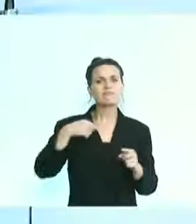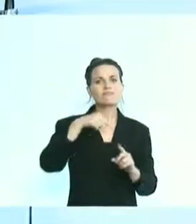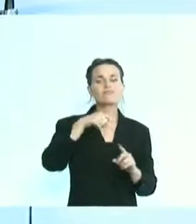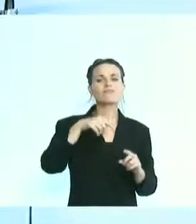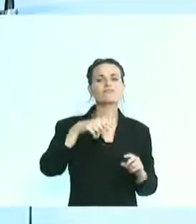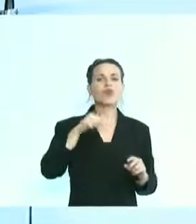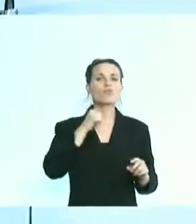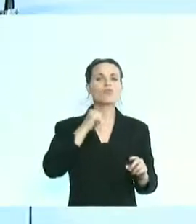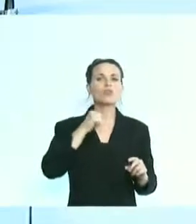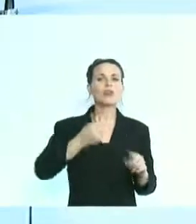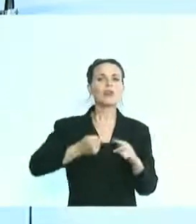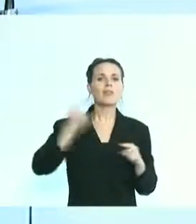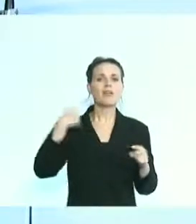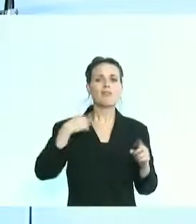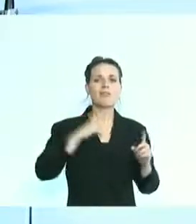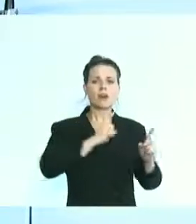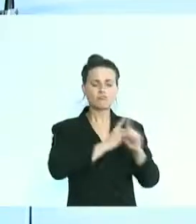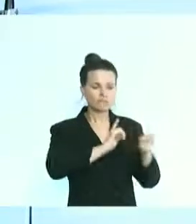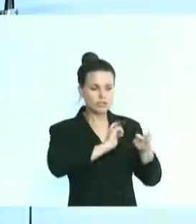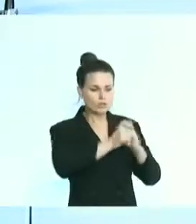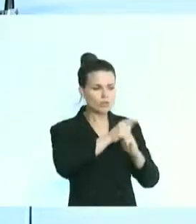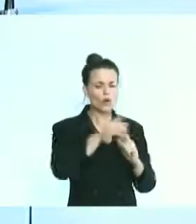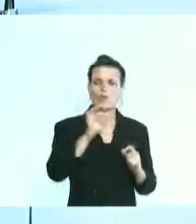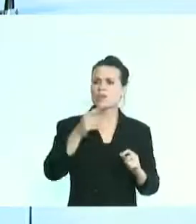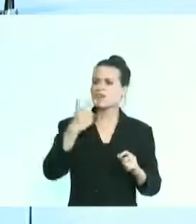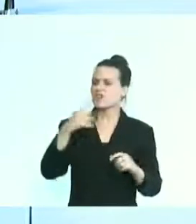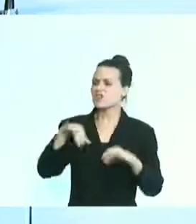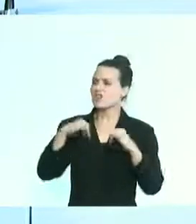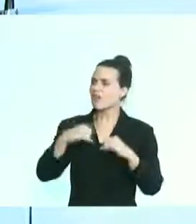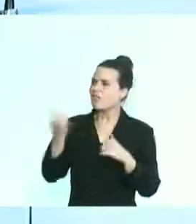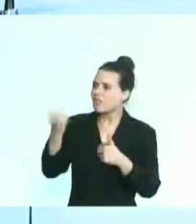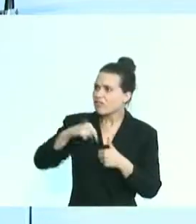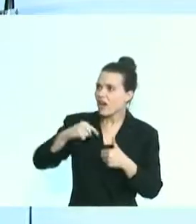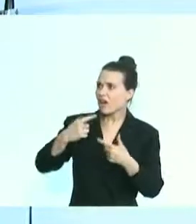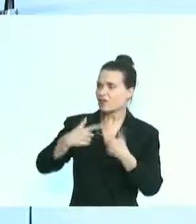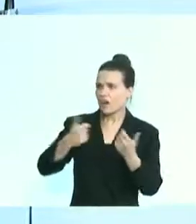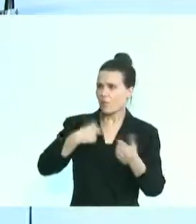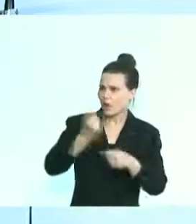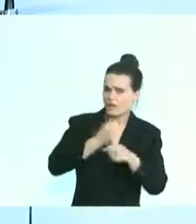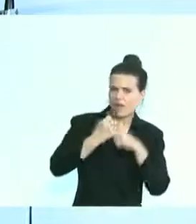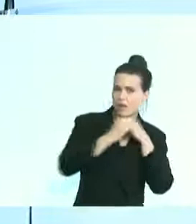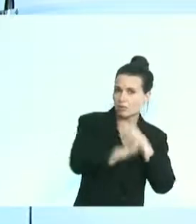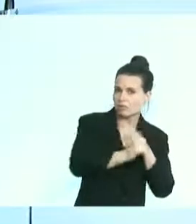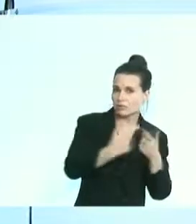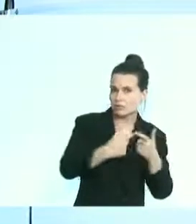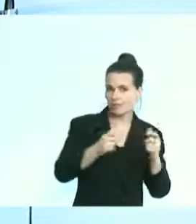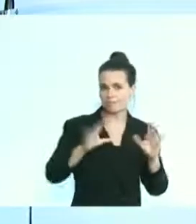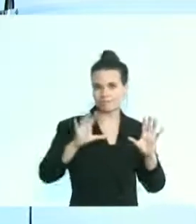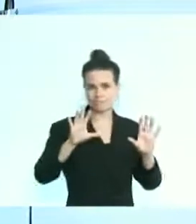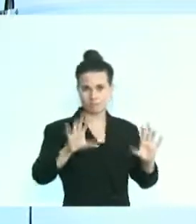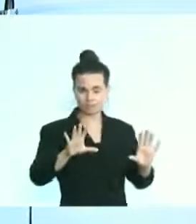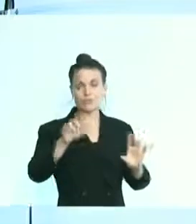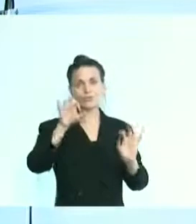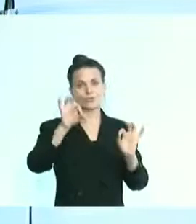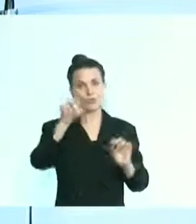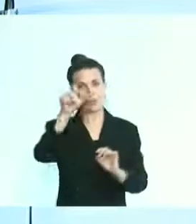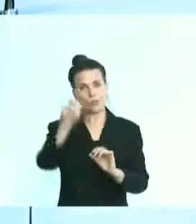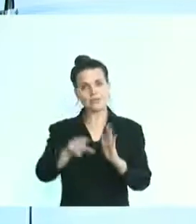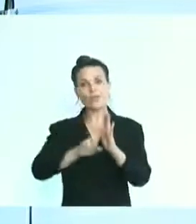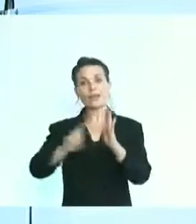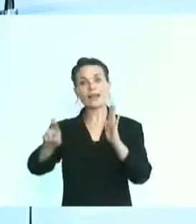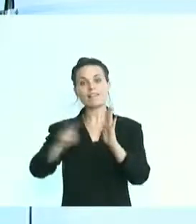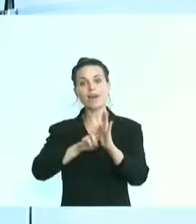chez moi, moi j'ai du travail ». Grâce à l'articulation avec le référent accessibilité de la commune, ils ont pris le temps de prendre un rendez-vous